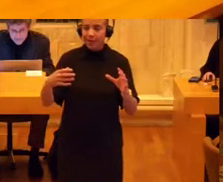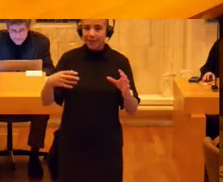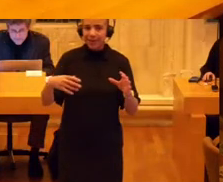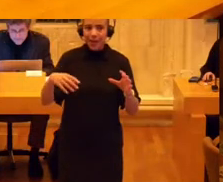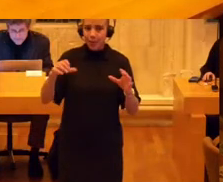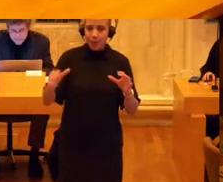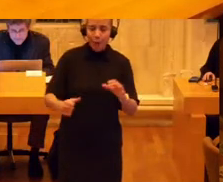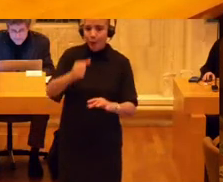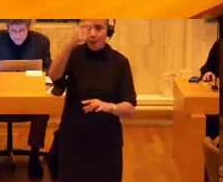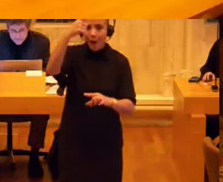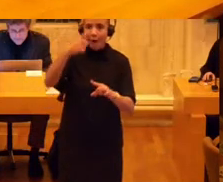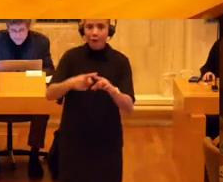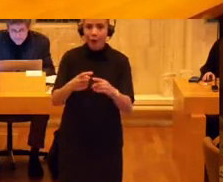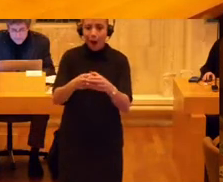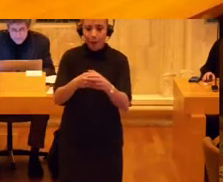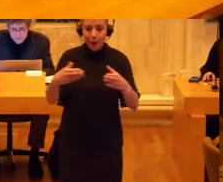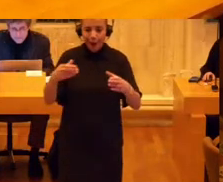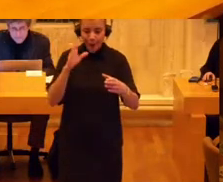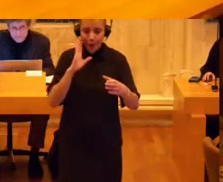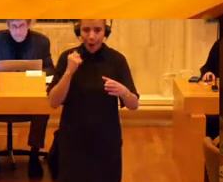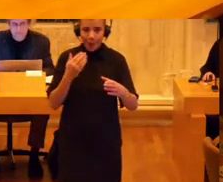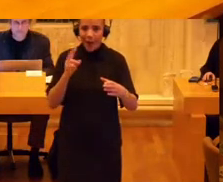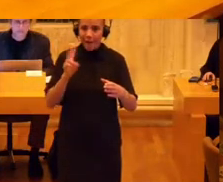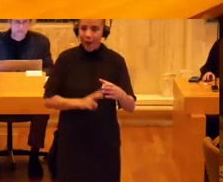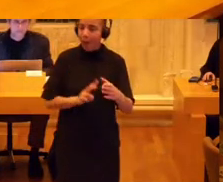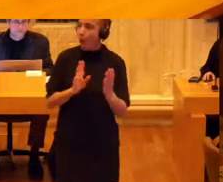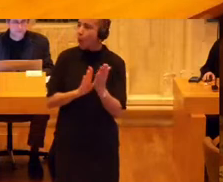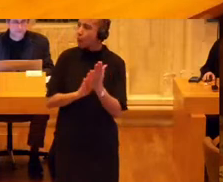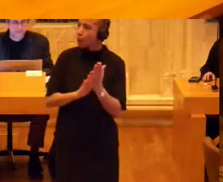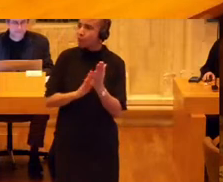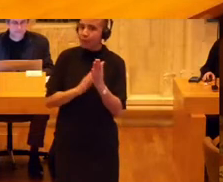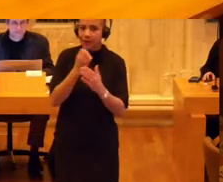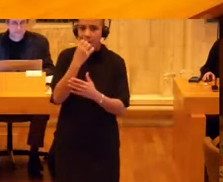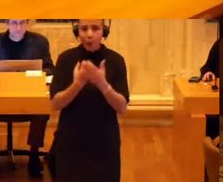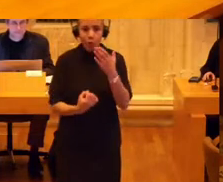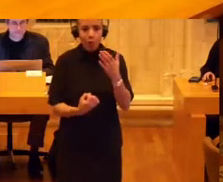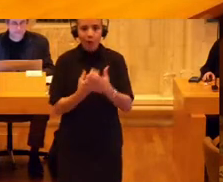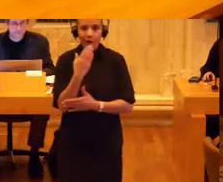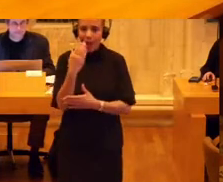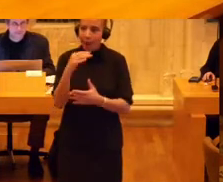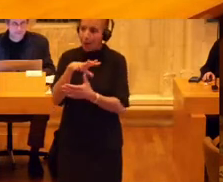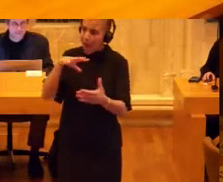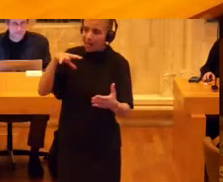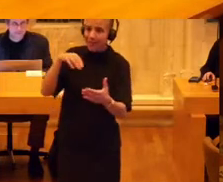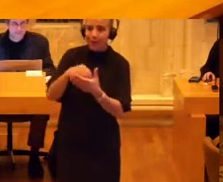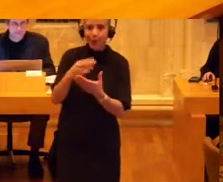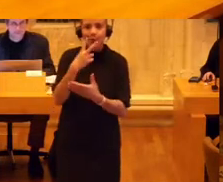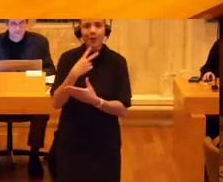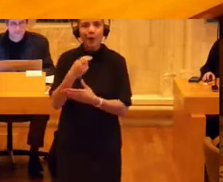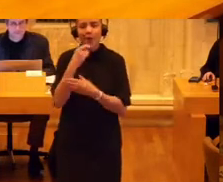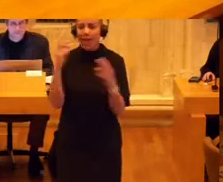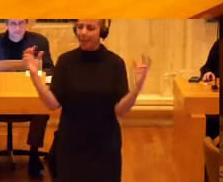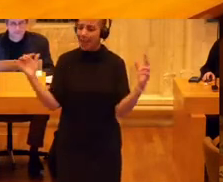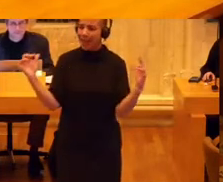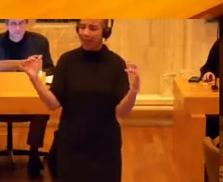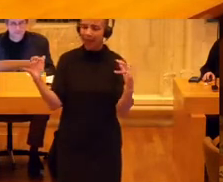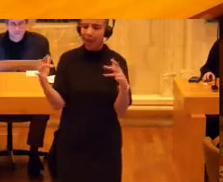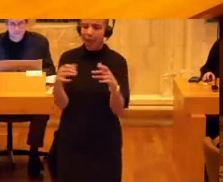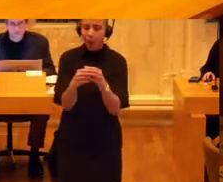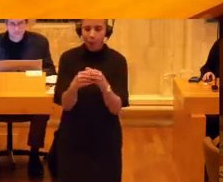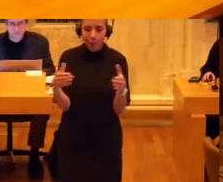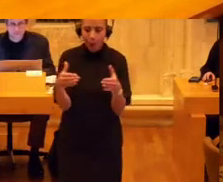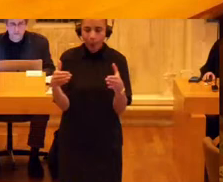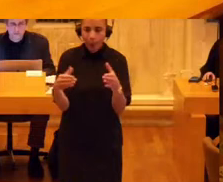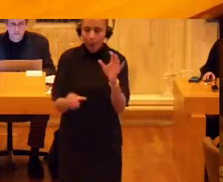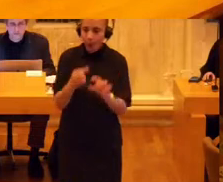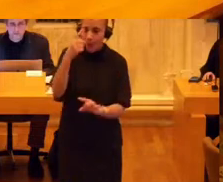jusqu'à présent, et je voudrais vraiment m'en féliciter. C'est une excellente nouvelle que cette participation citoyenne accrue, pour